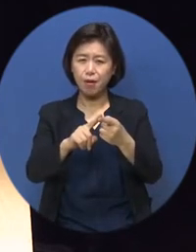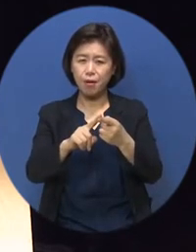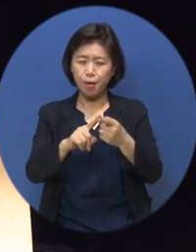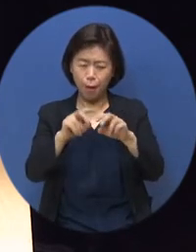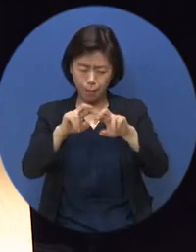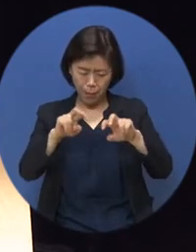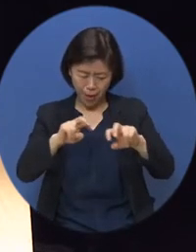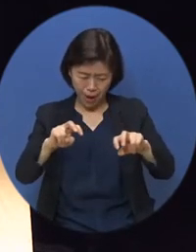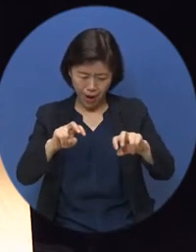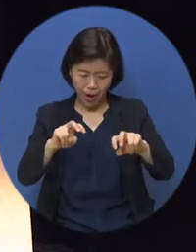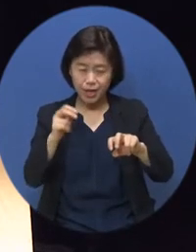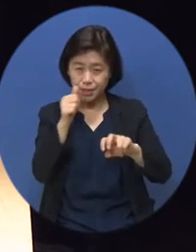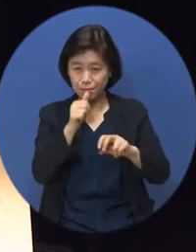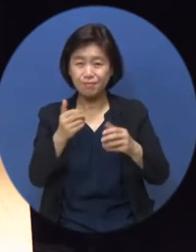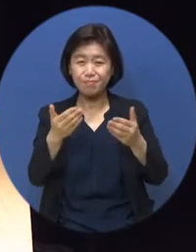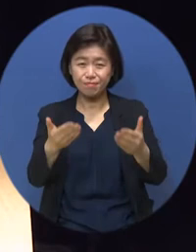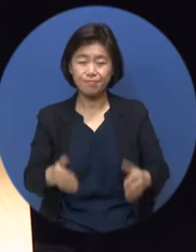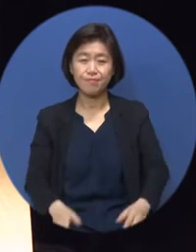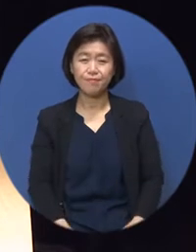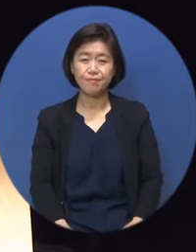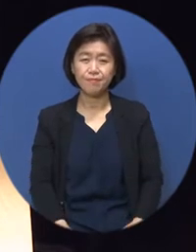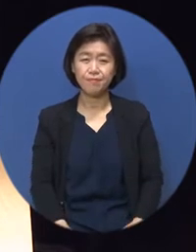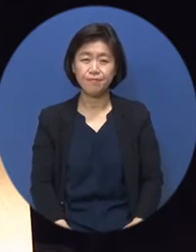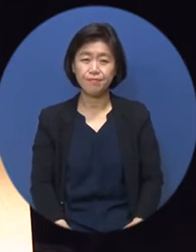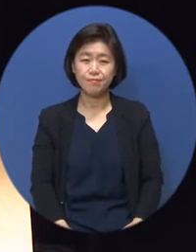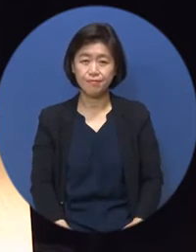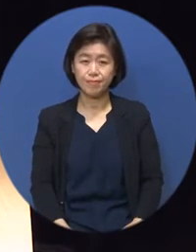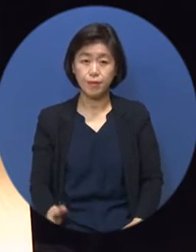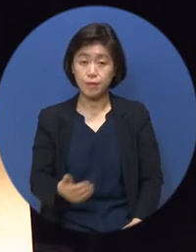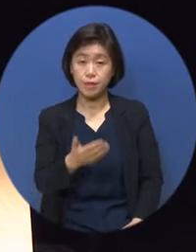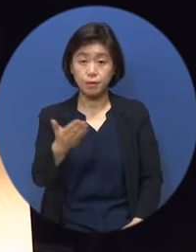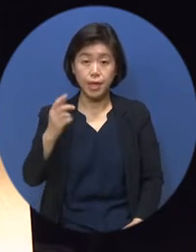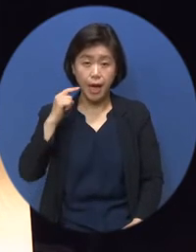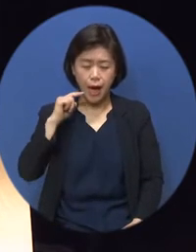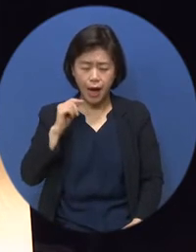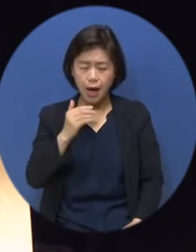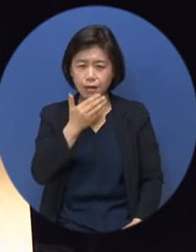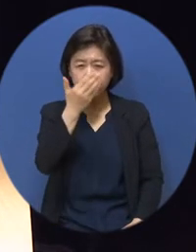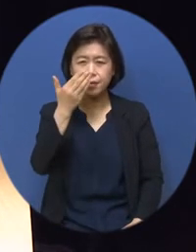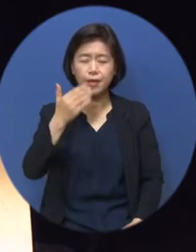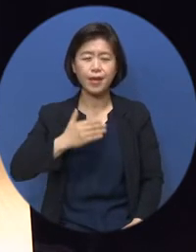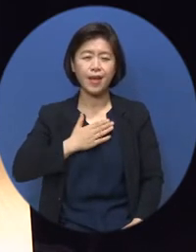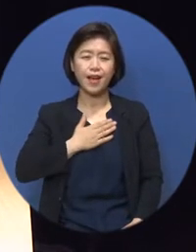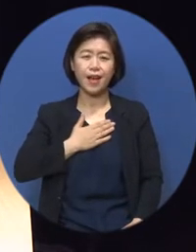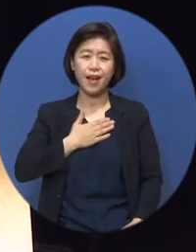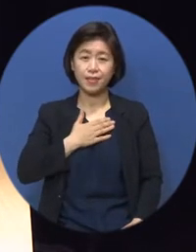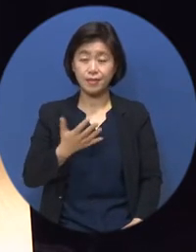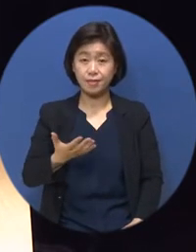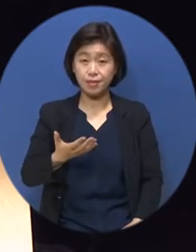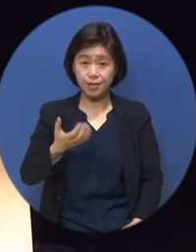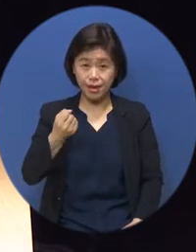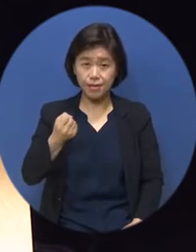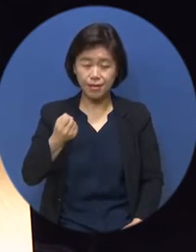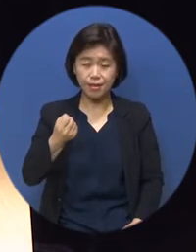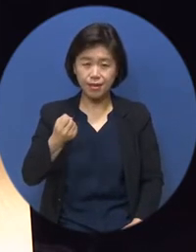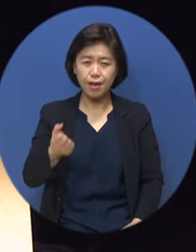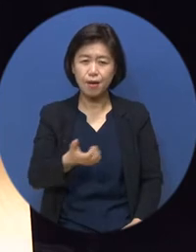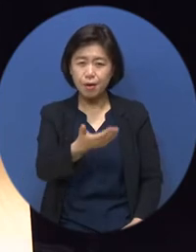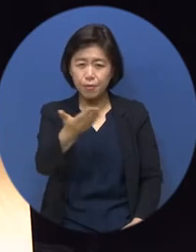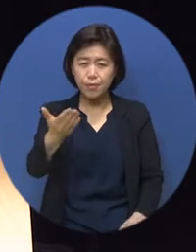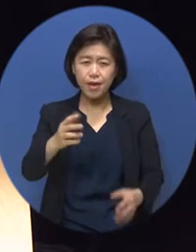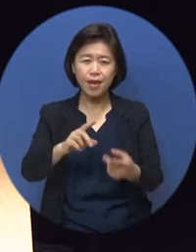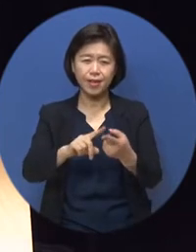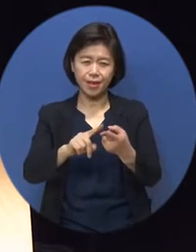여러분들에게 첫 회에 말씀드린 것처럼 여러분들이 얼마나 아름다운 감성을 가진 사람이라는 것을 확인시키는